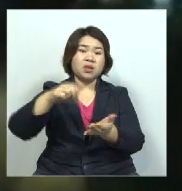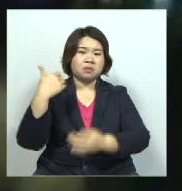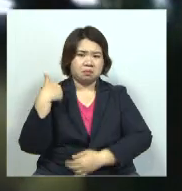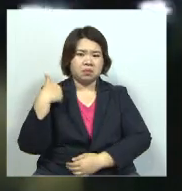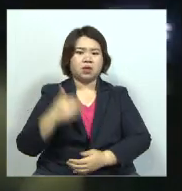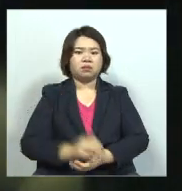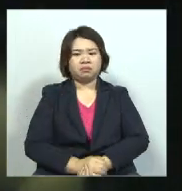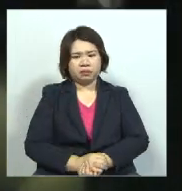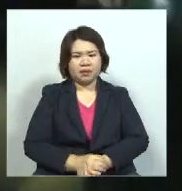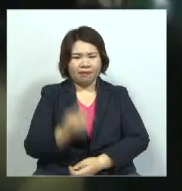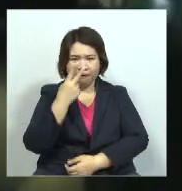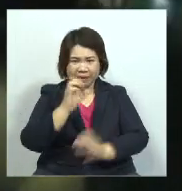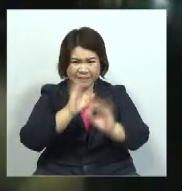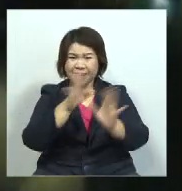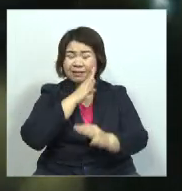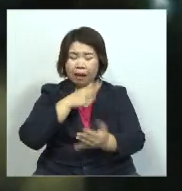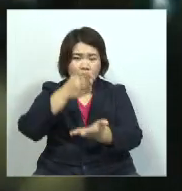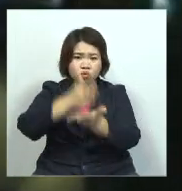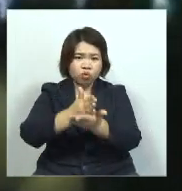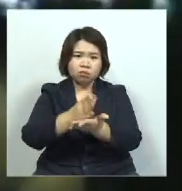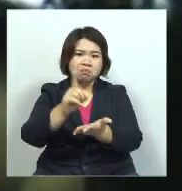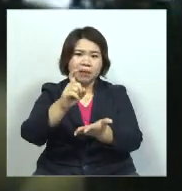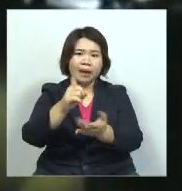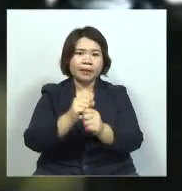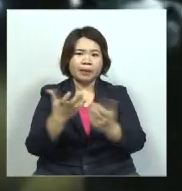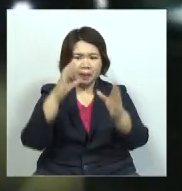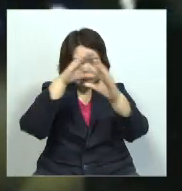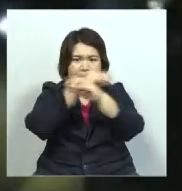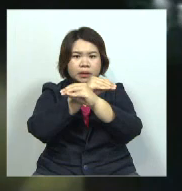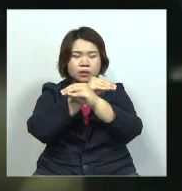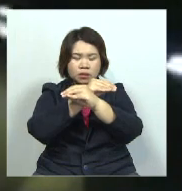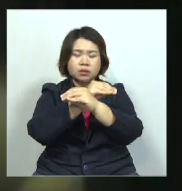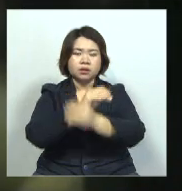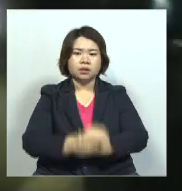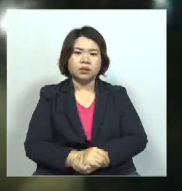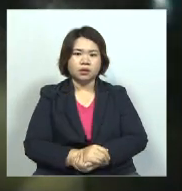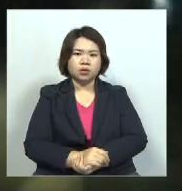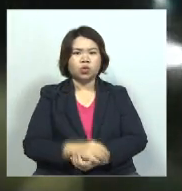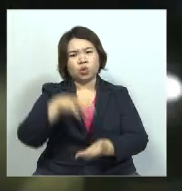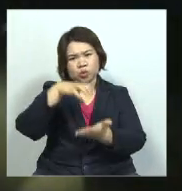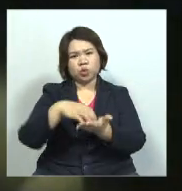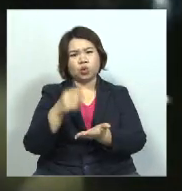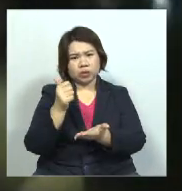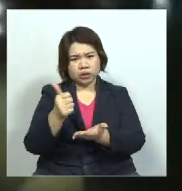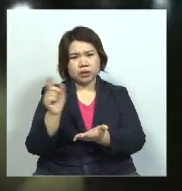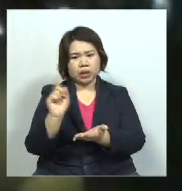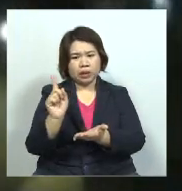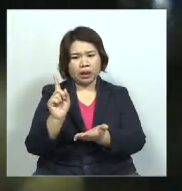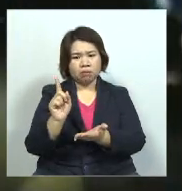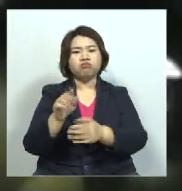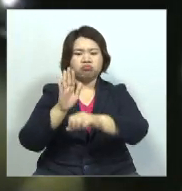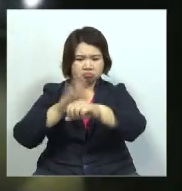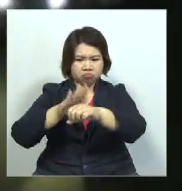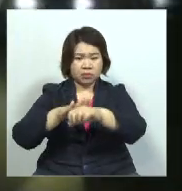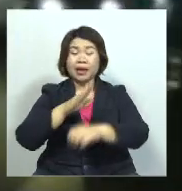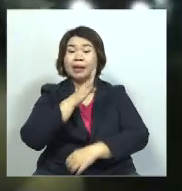คะ เนี่ยเบรกไม่ทันนะฮะยุ่งเลย แล้วมืดด้วยมืดมากยังดีที่อันนี้ก็ถือว่าเป็นอุทาหร